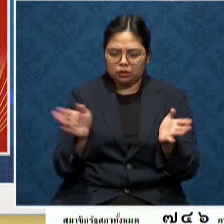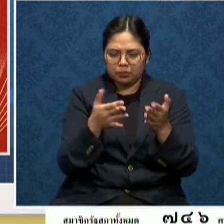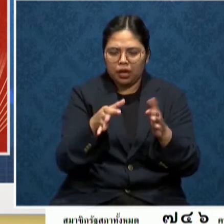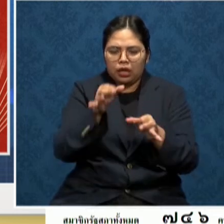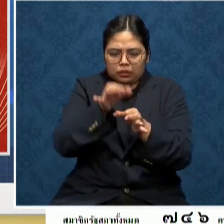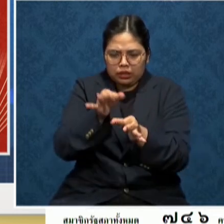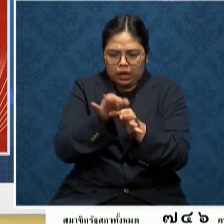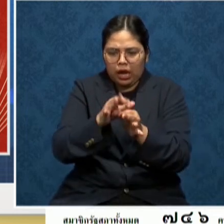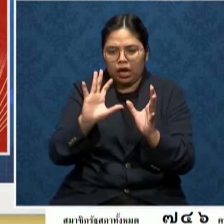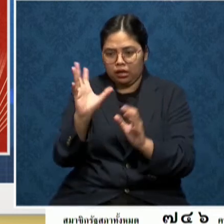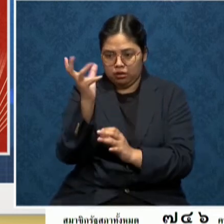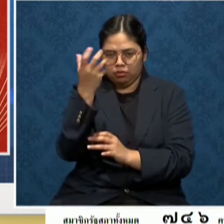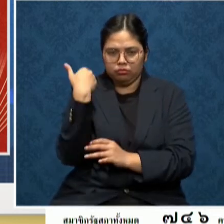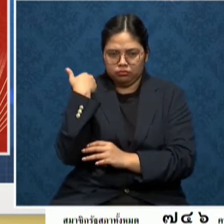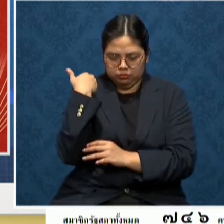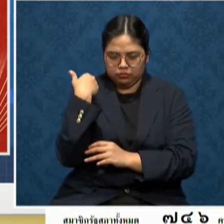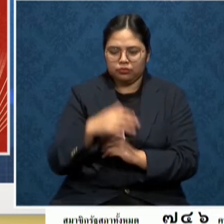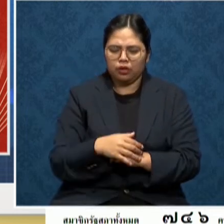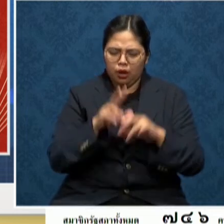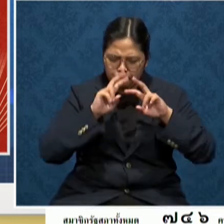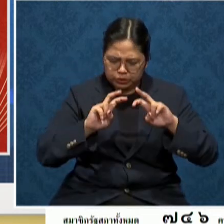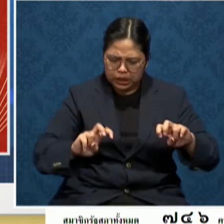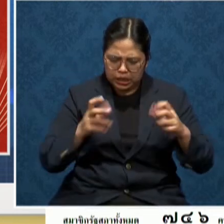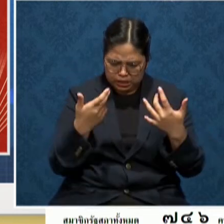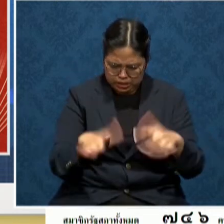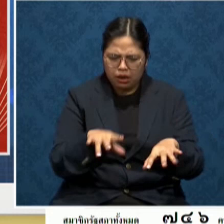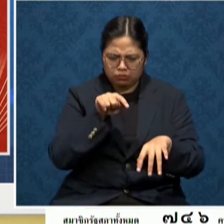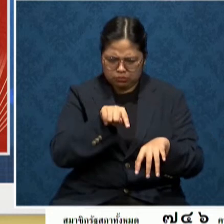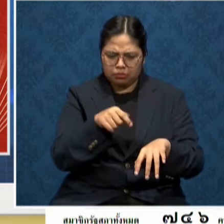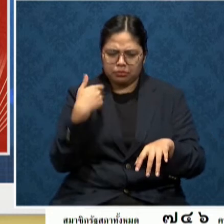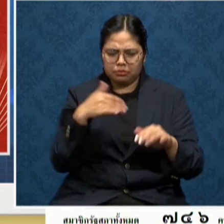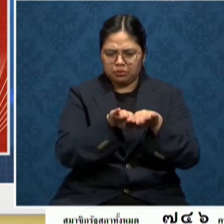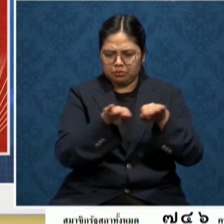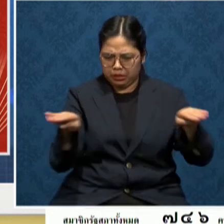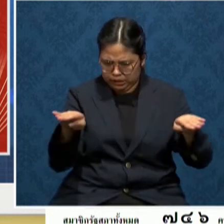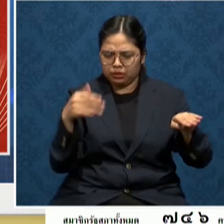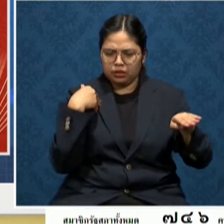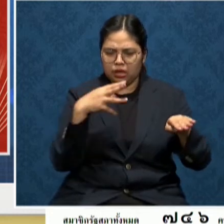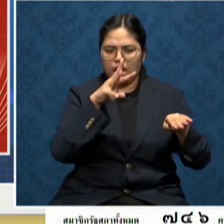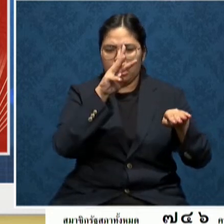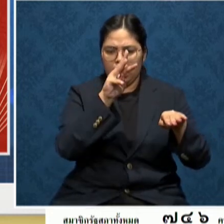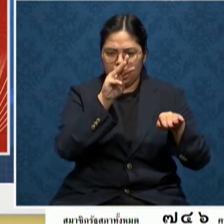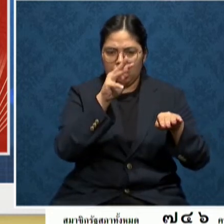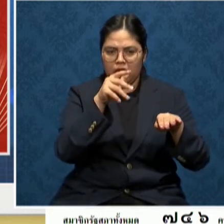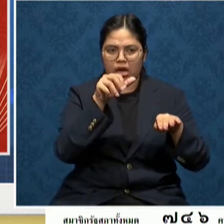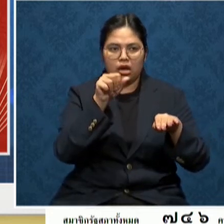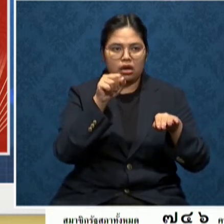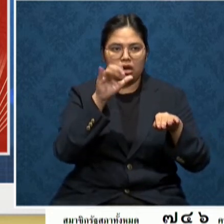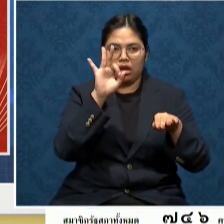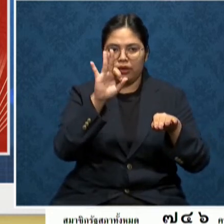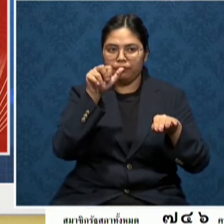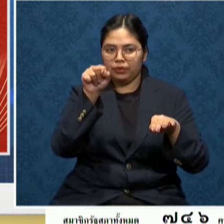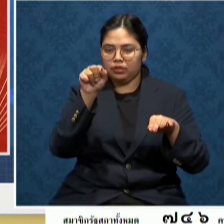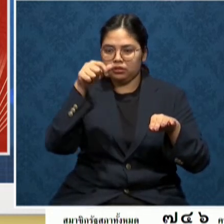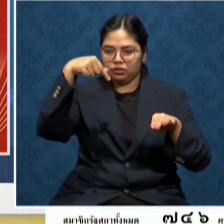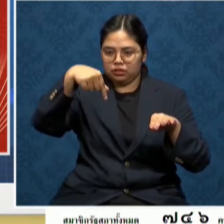กัทนาคญโลกเขาวจัยมาหลายปีแล้วค่ะ ให้ใช้เกมจัดสันงบแบบ FSQL, Fundamental, School